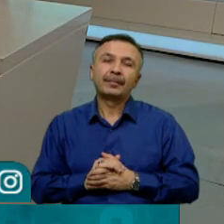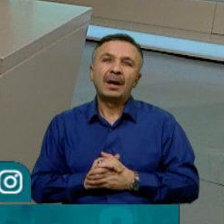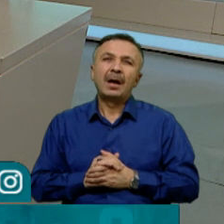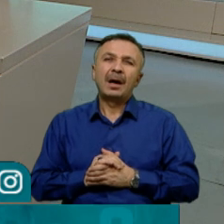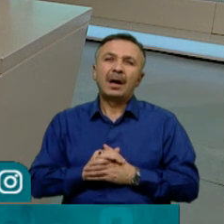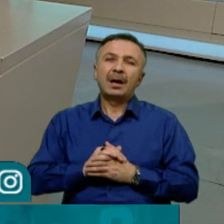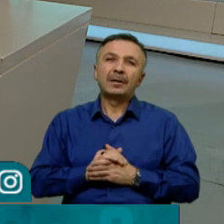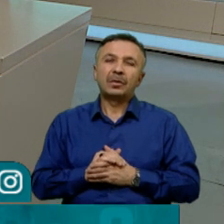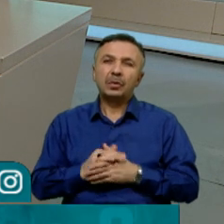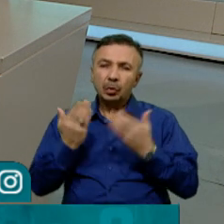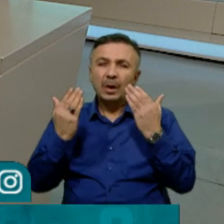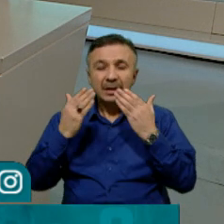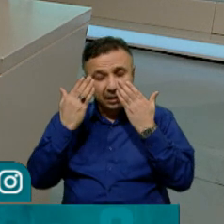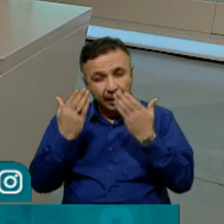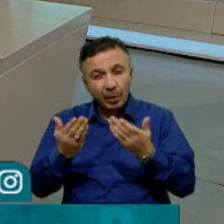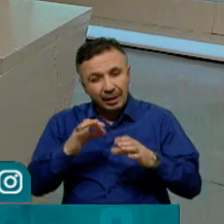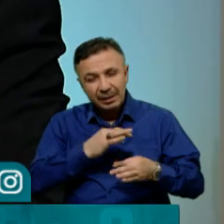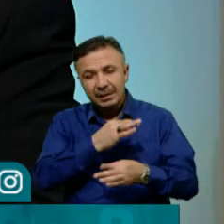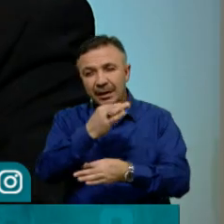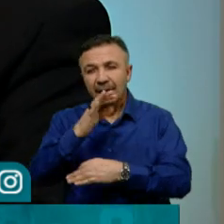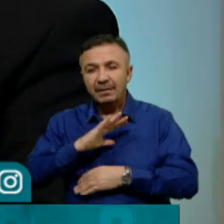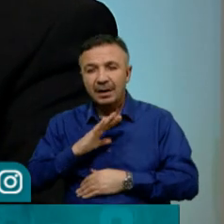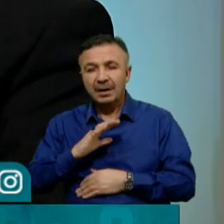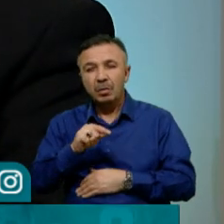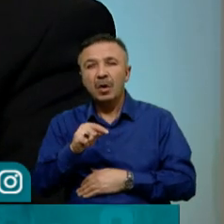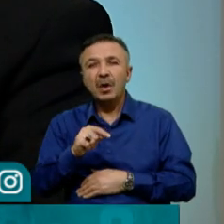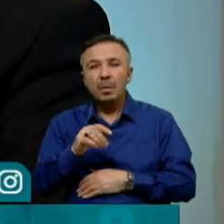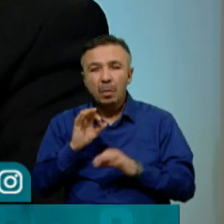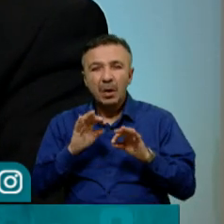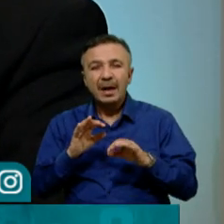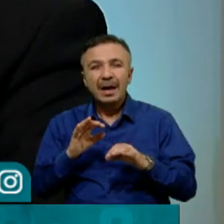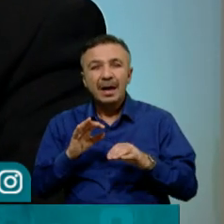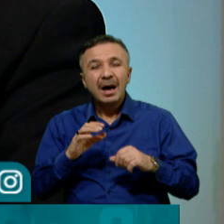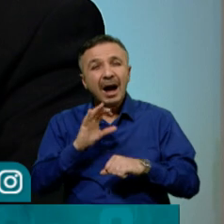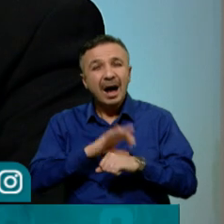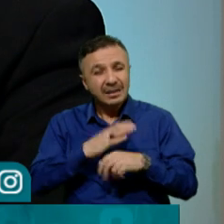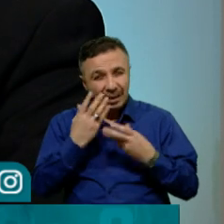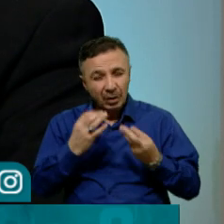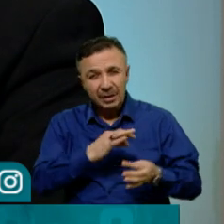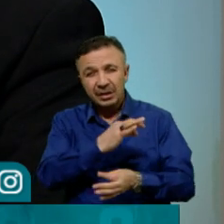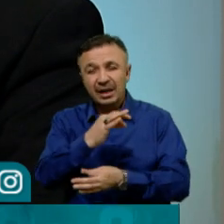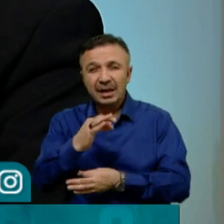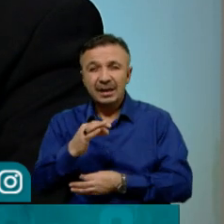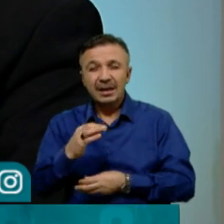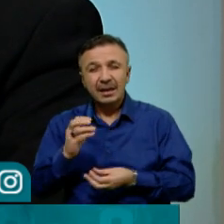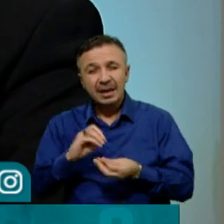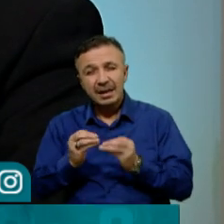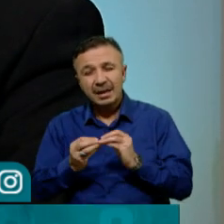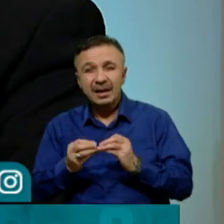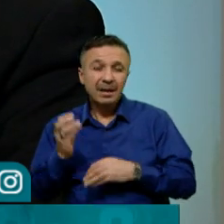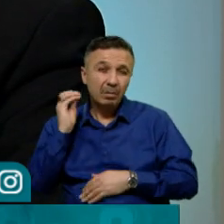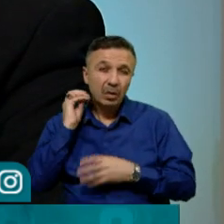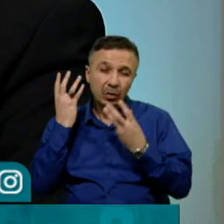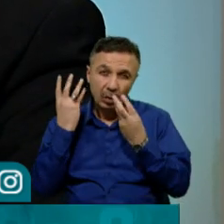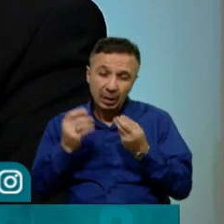Onlar böyle yani hastaların Dertlerine borçların arkasından onları